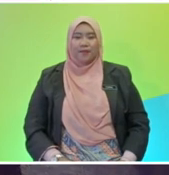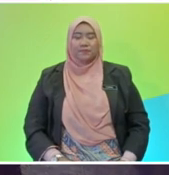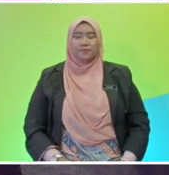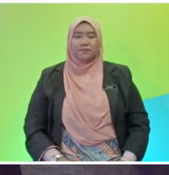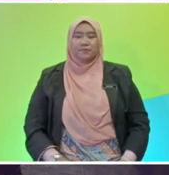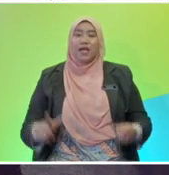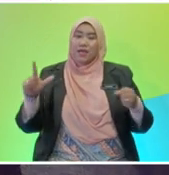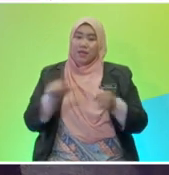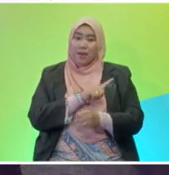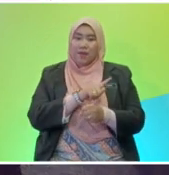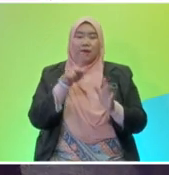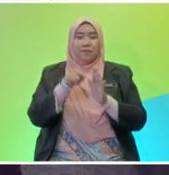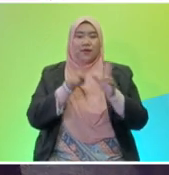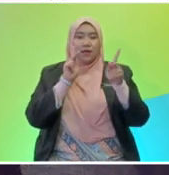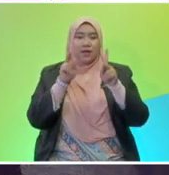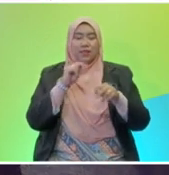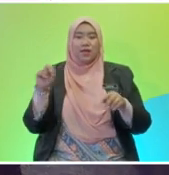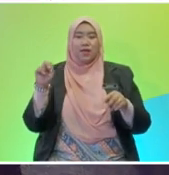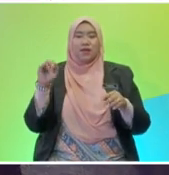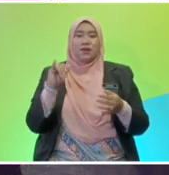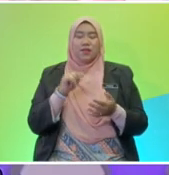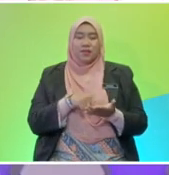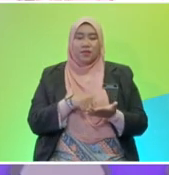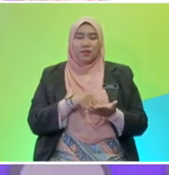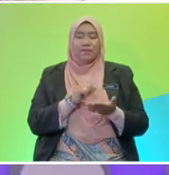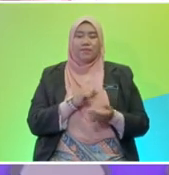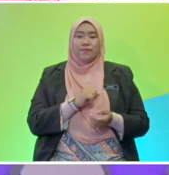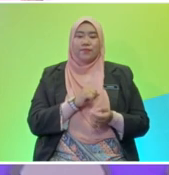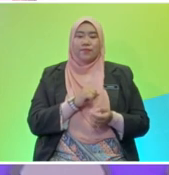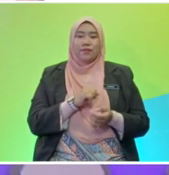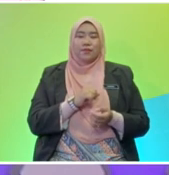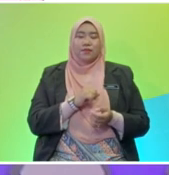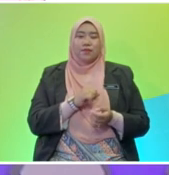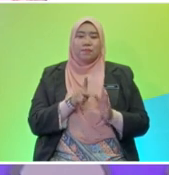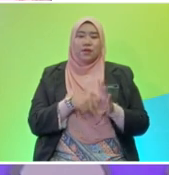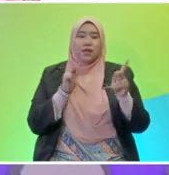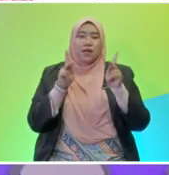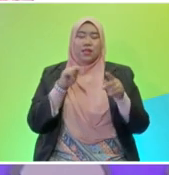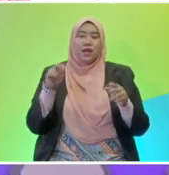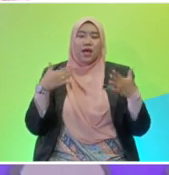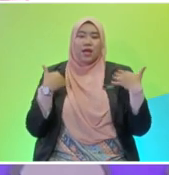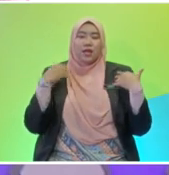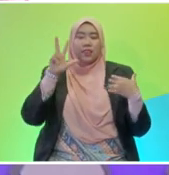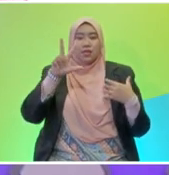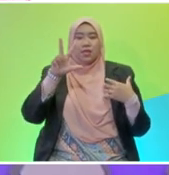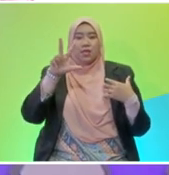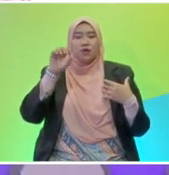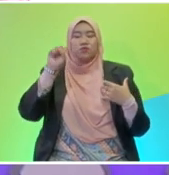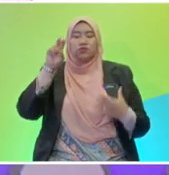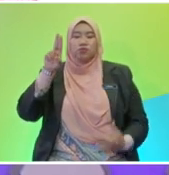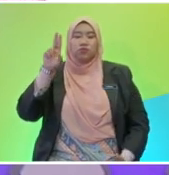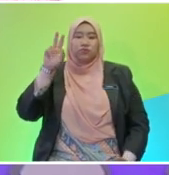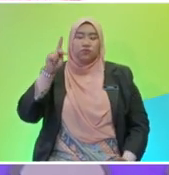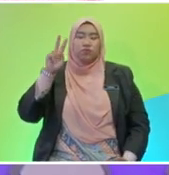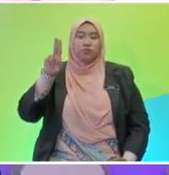ceritakan perkataan kereta yaitu perkataan yang mengandung tiga suku kata